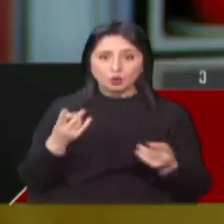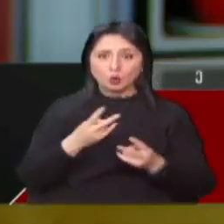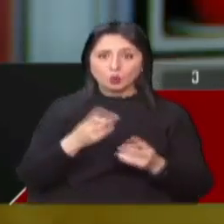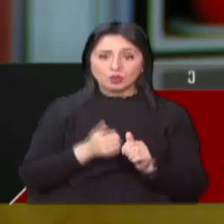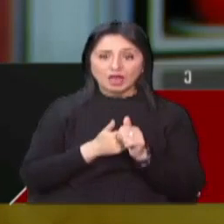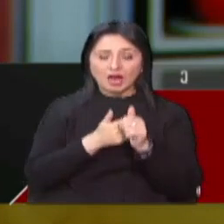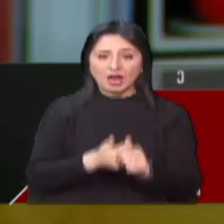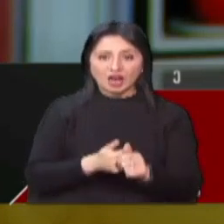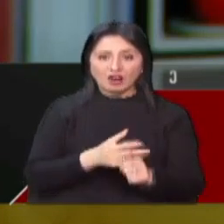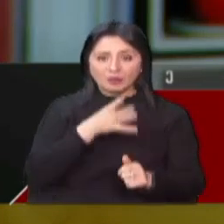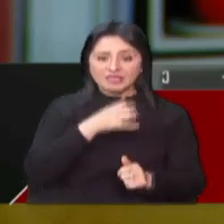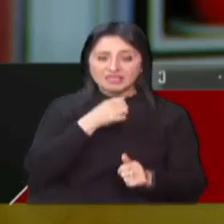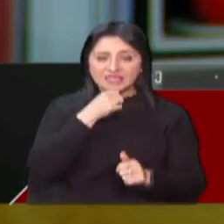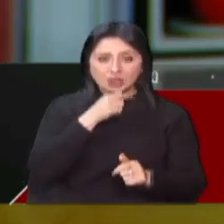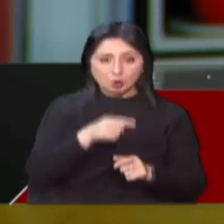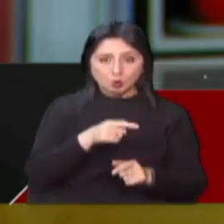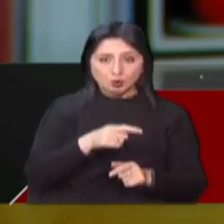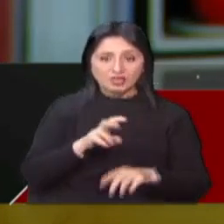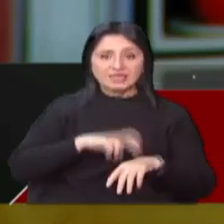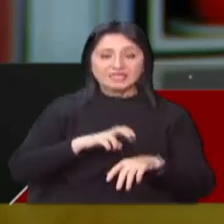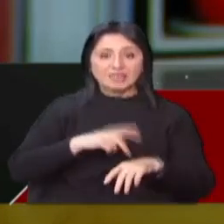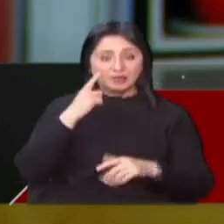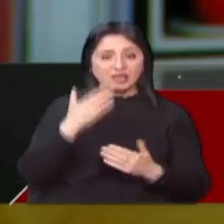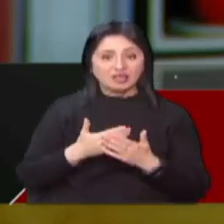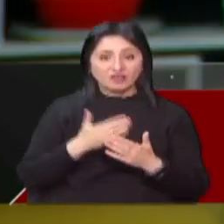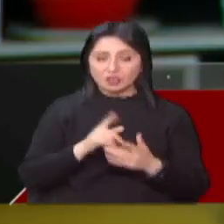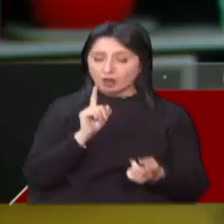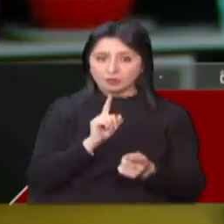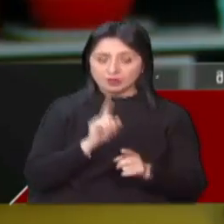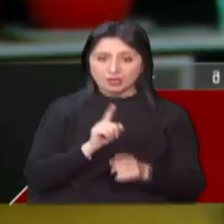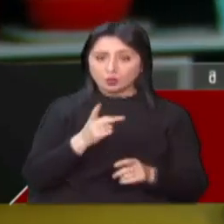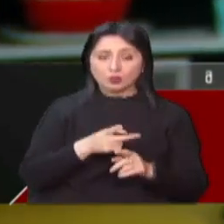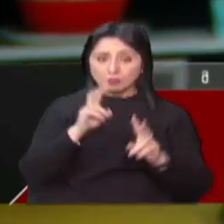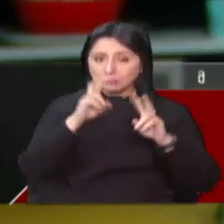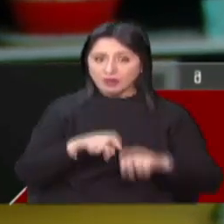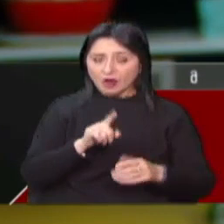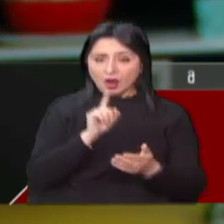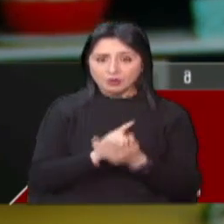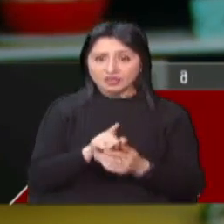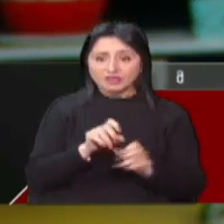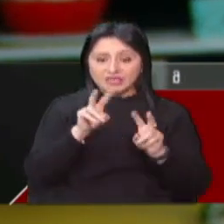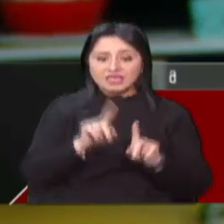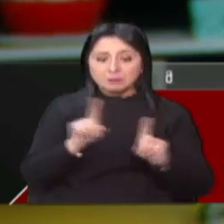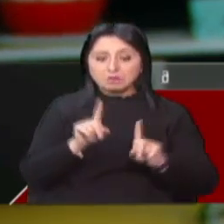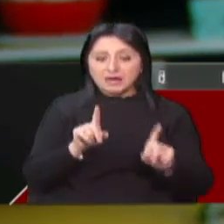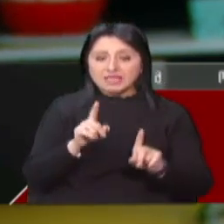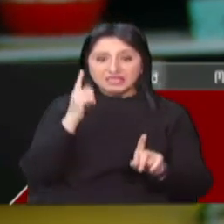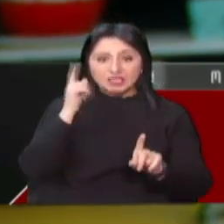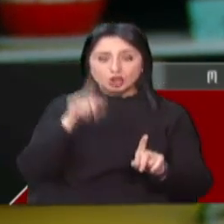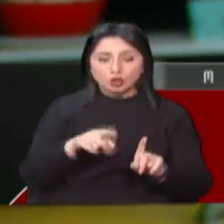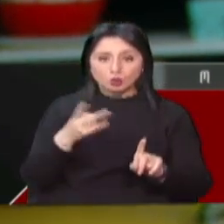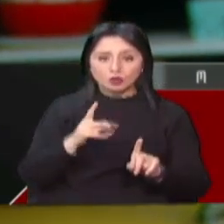გავყვეთ ზრდასრულობის ასაკში სამედიცინო თვალსაზრისითაც და აუცილებელია უკვე იმ სპეციფიკის